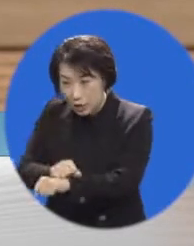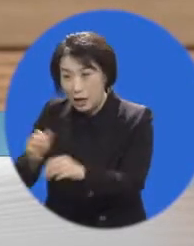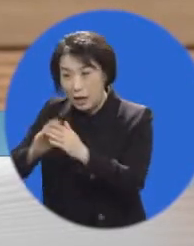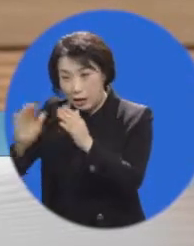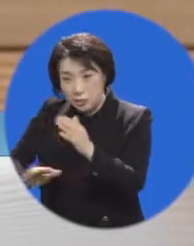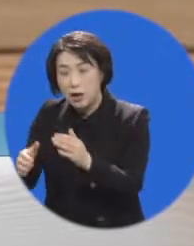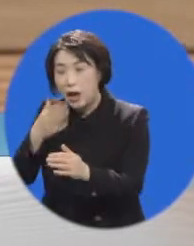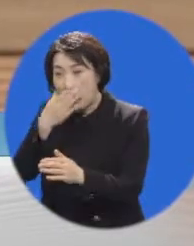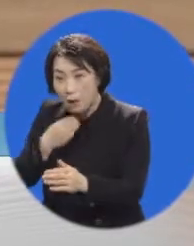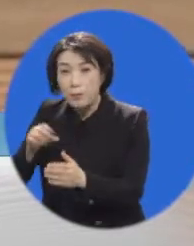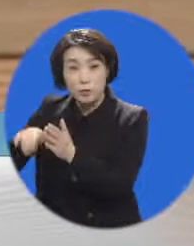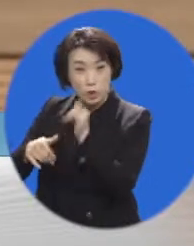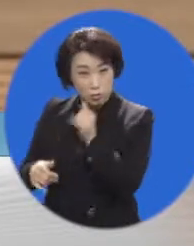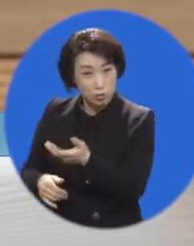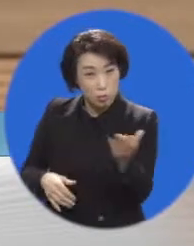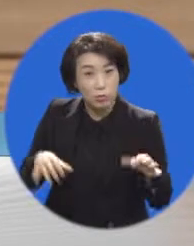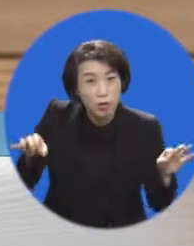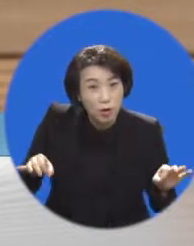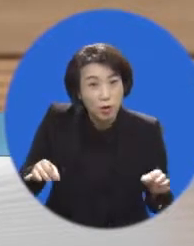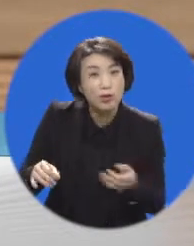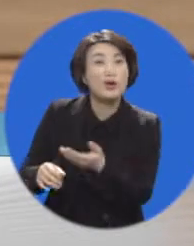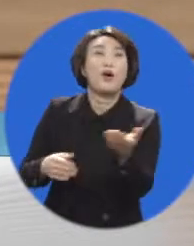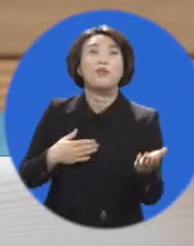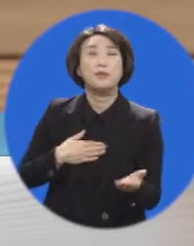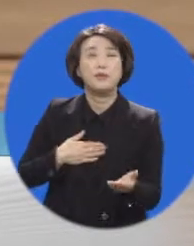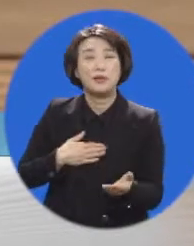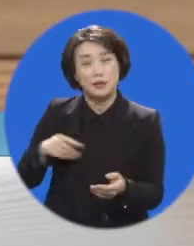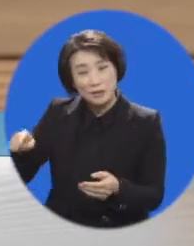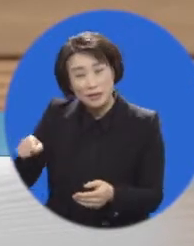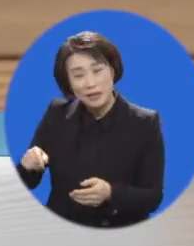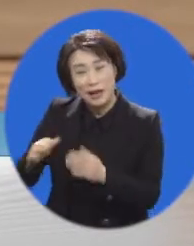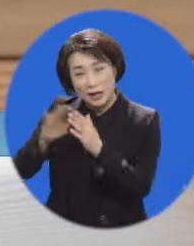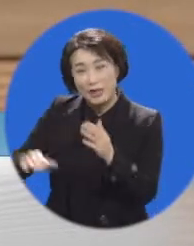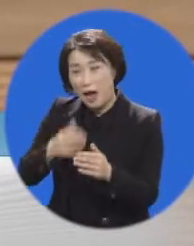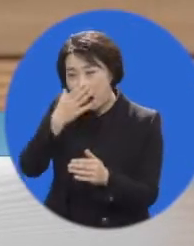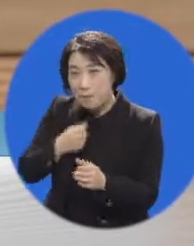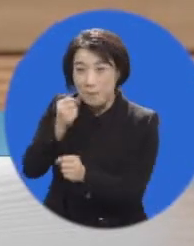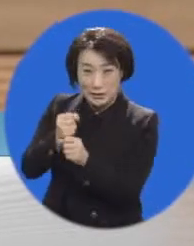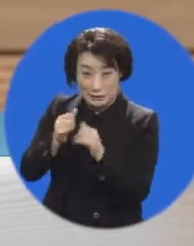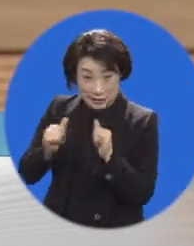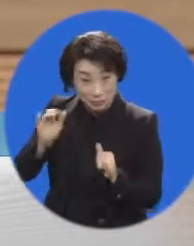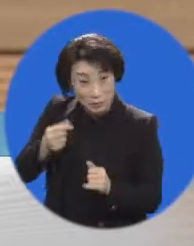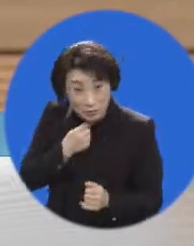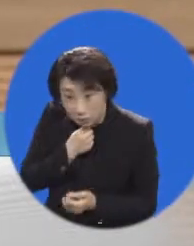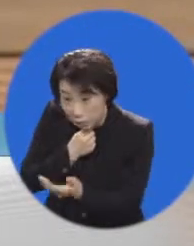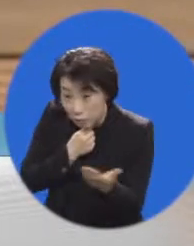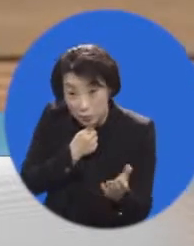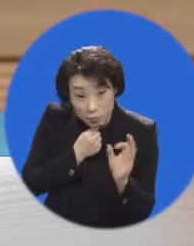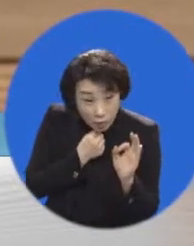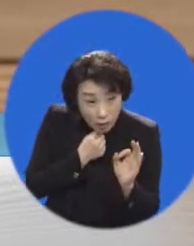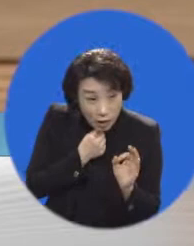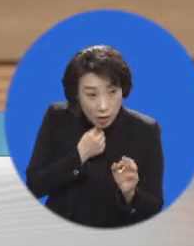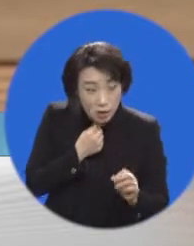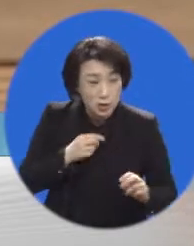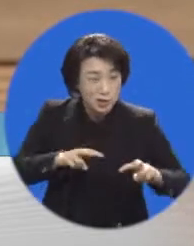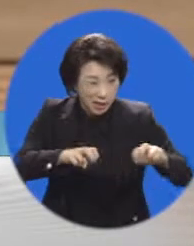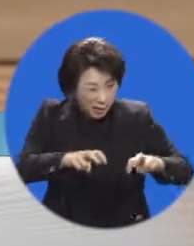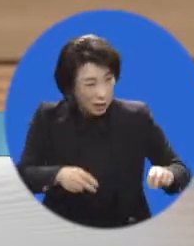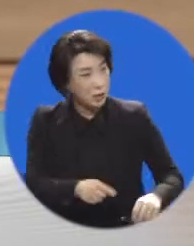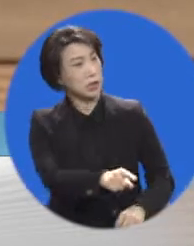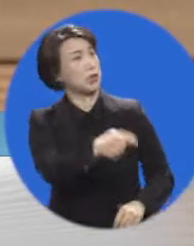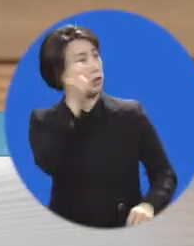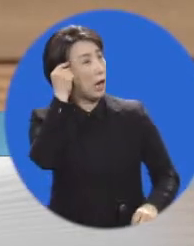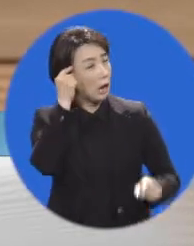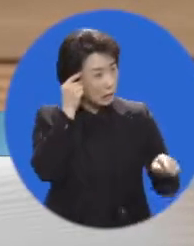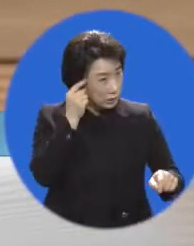수 있어요. 여러분은 가정을 행복하게 만들 수 있는 사람이 되려면 따지고 덤비고 계속